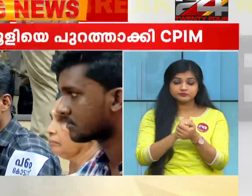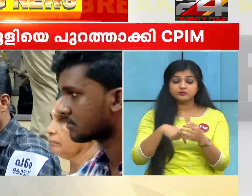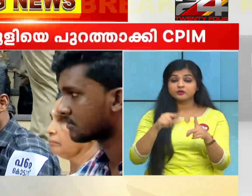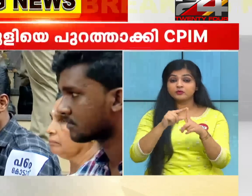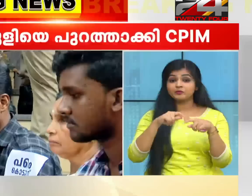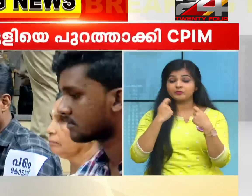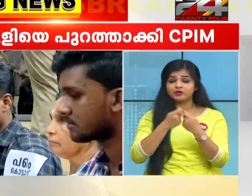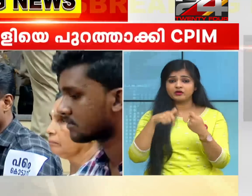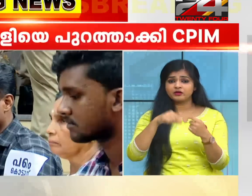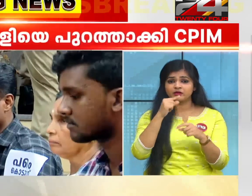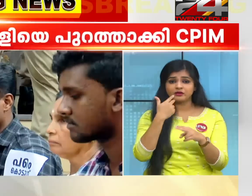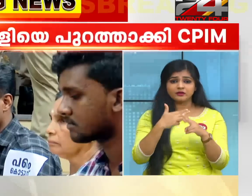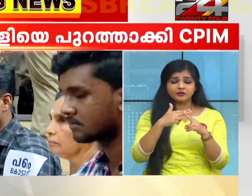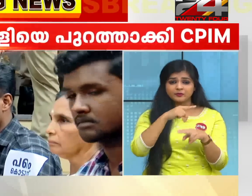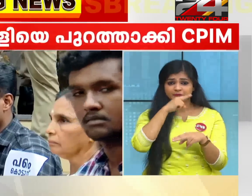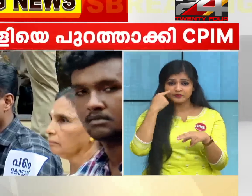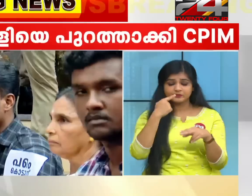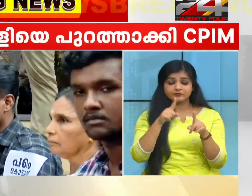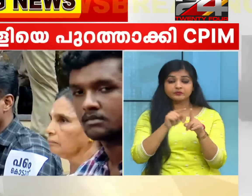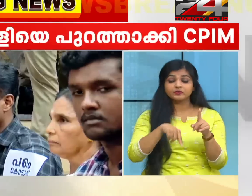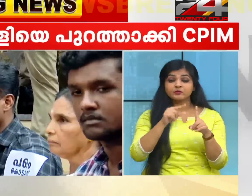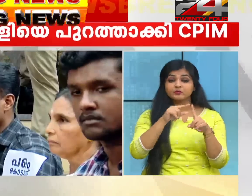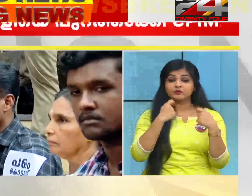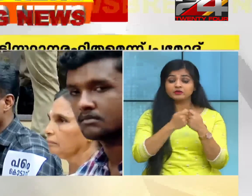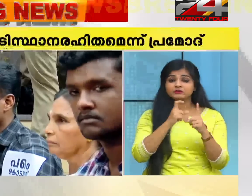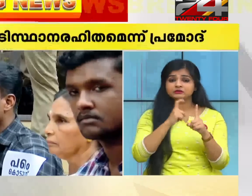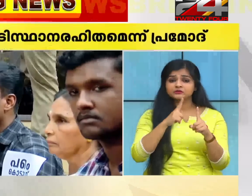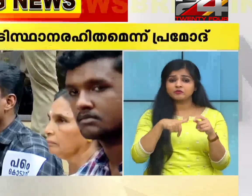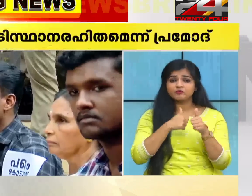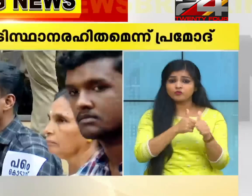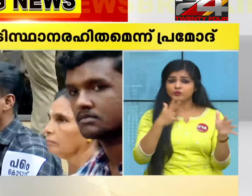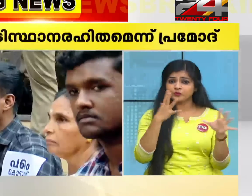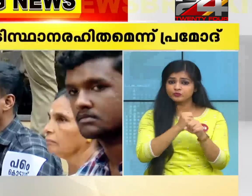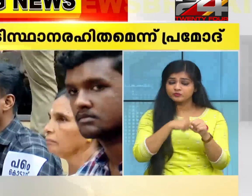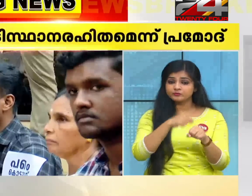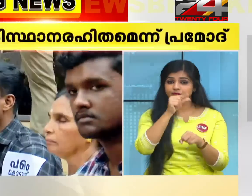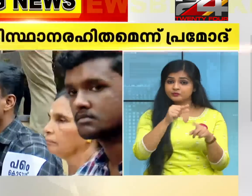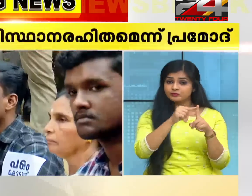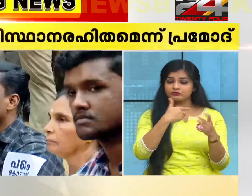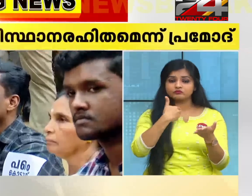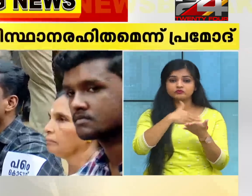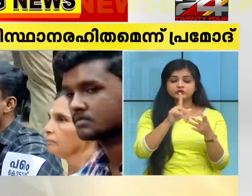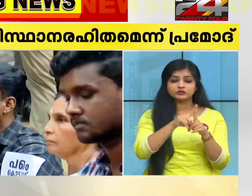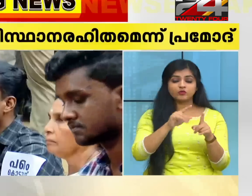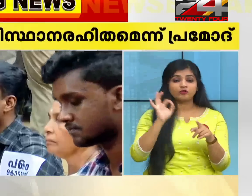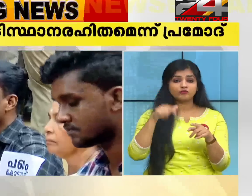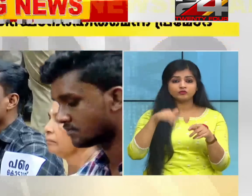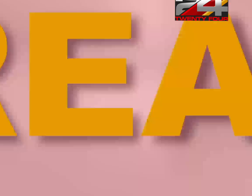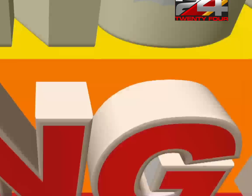കളങ്കമുണ്ടാക്കുന്നതും പാർട്ടി അച്ചടക്കത്തിന് നിരക്കാത്തതുമായ പ്രവർത്തനങ്ങൾ ഏർപ്പെട്ടു എന്ന് ബോധ്യമായതിനെ തുടർന്നാണ് താങ്കളെ പുറത്താക്കുന്നതെന്നാണ് ഇപ്പം ഔദ്യോഗികമായി വാർത്താക്കുറിപ്പ്